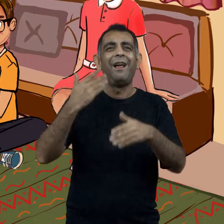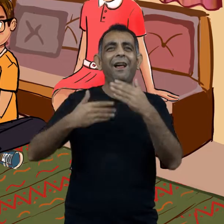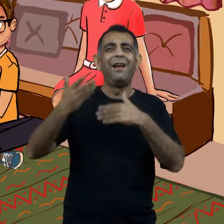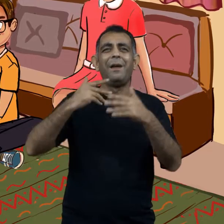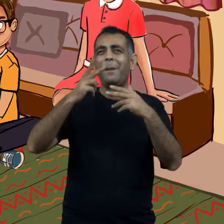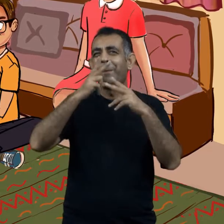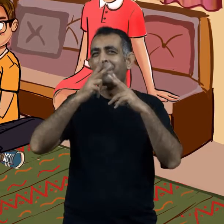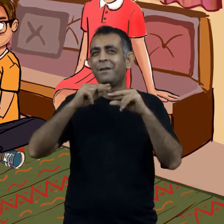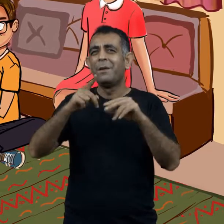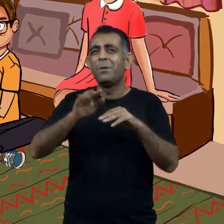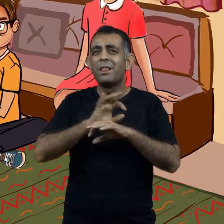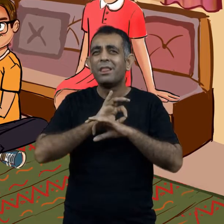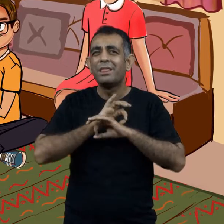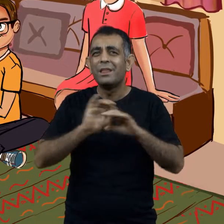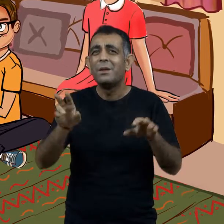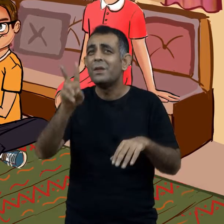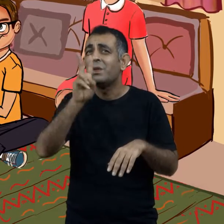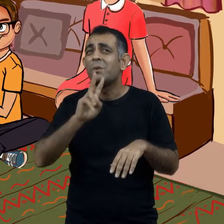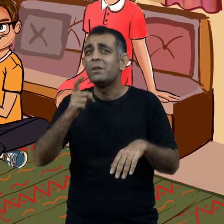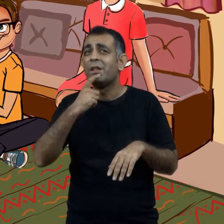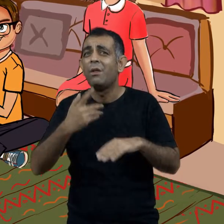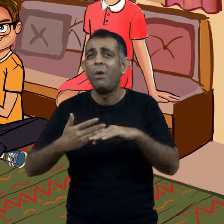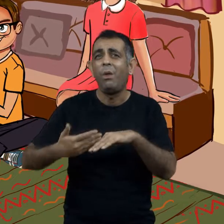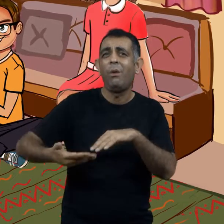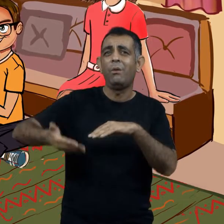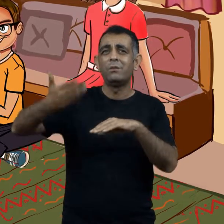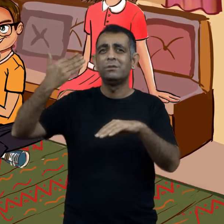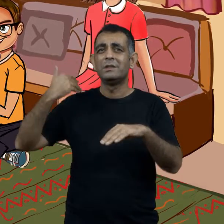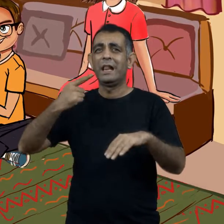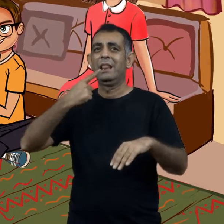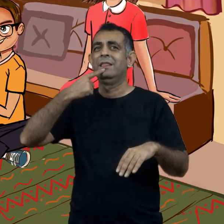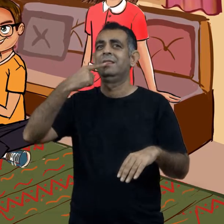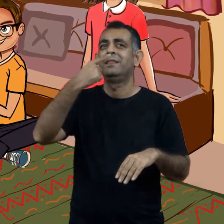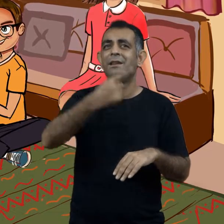tıngır mıngır sallar iken, bundan ta 200 yıl önce...